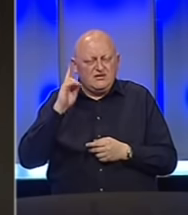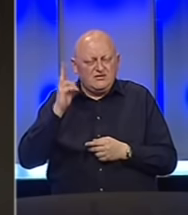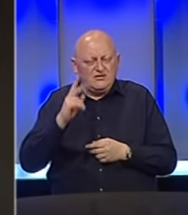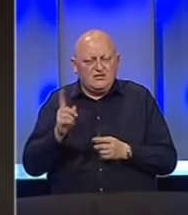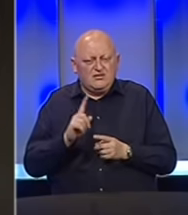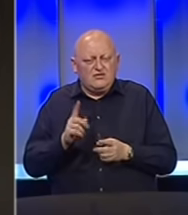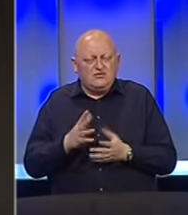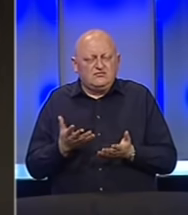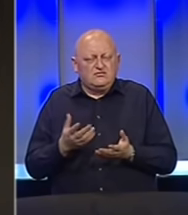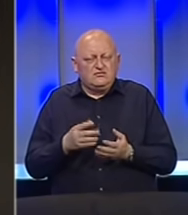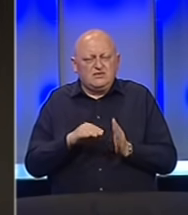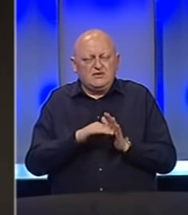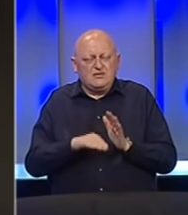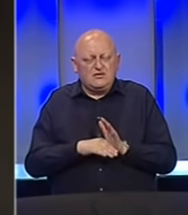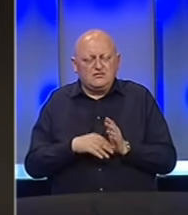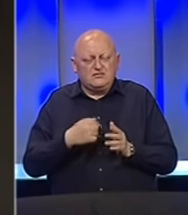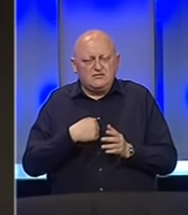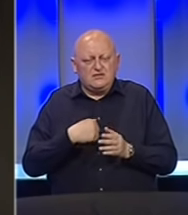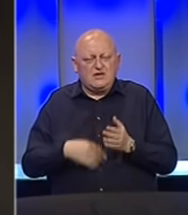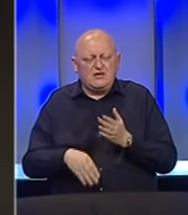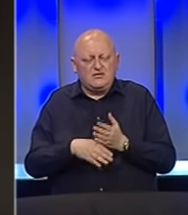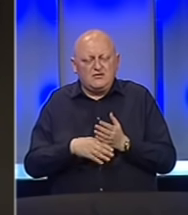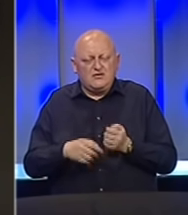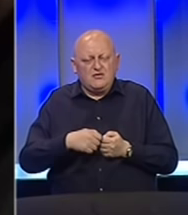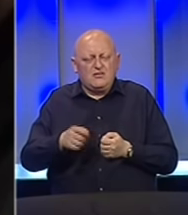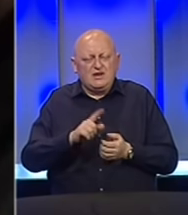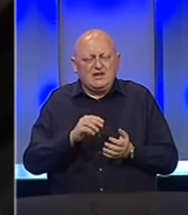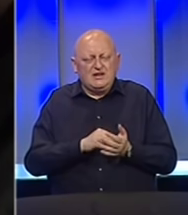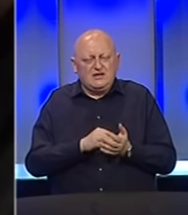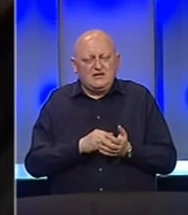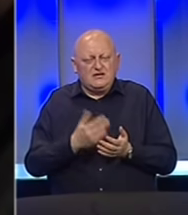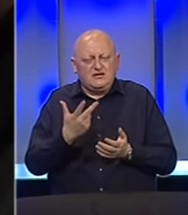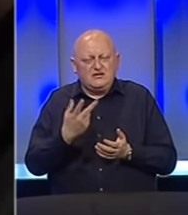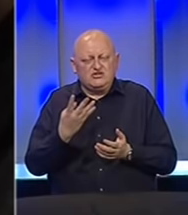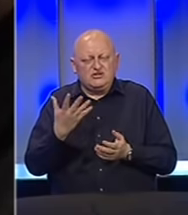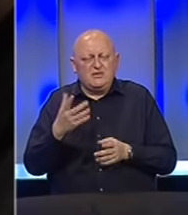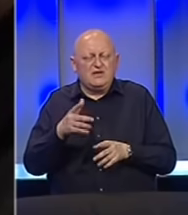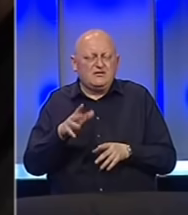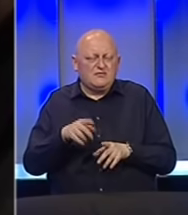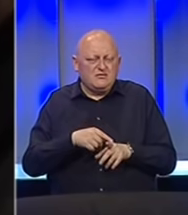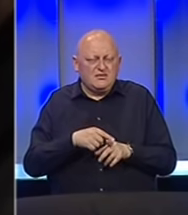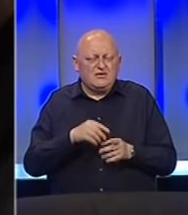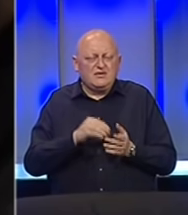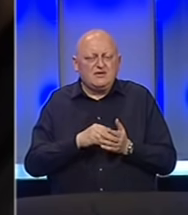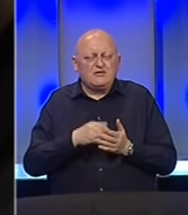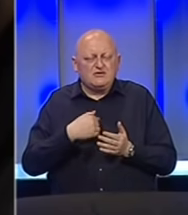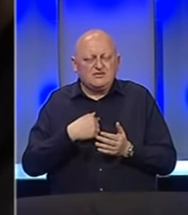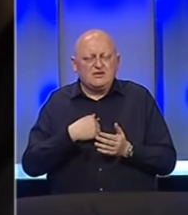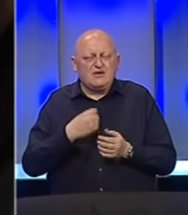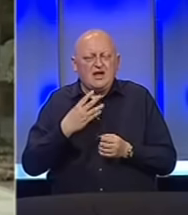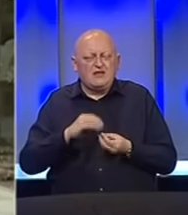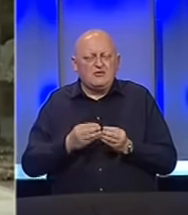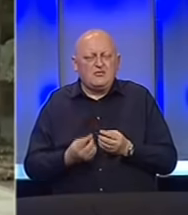ne može biti nikako kriterij. Nama poticajne te mjere ne trebaju za 3, 4, 5 mjeseci, trebali su odmah kad je problem